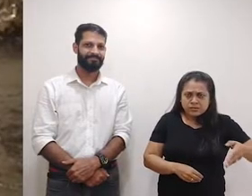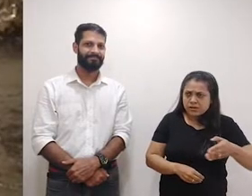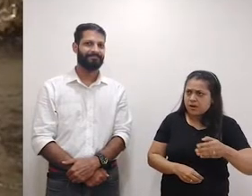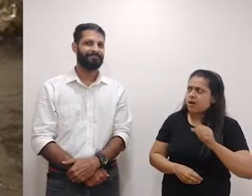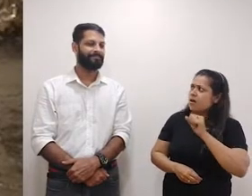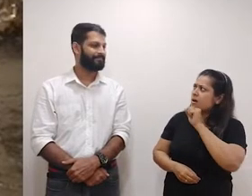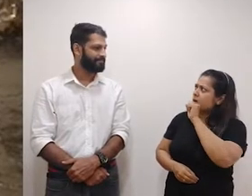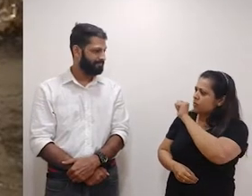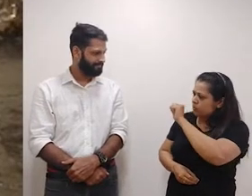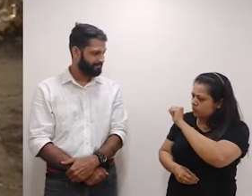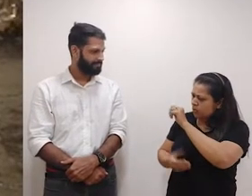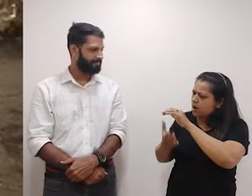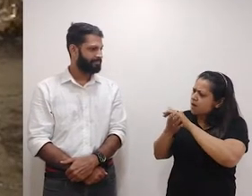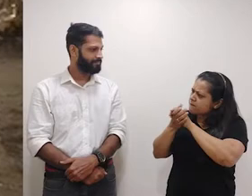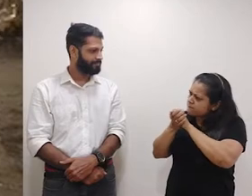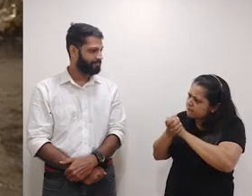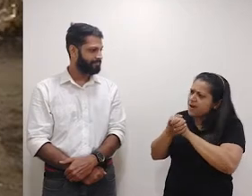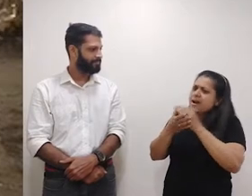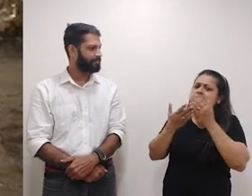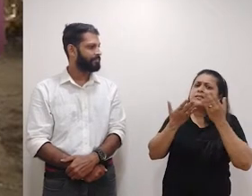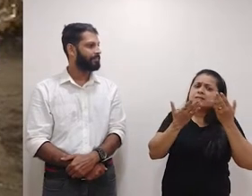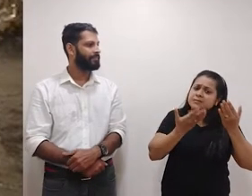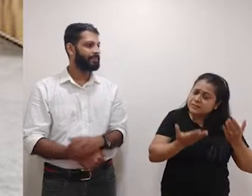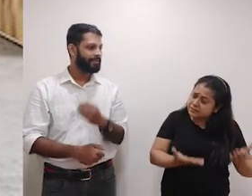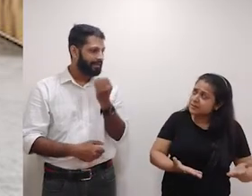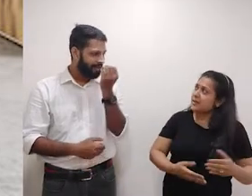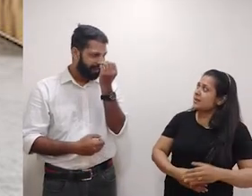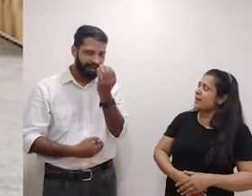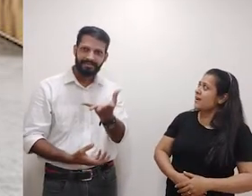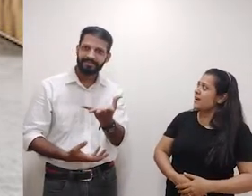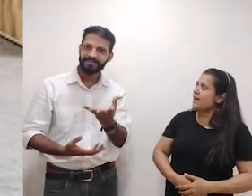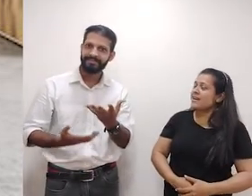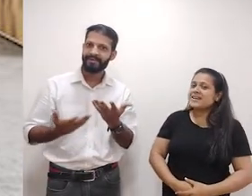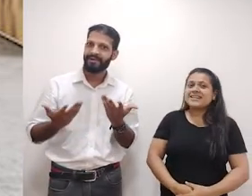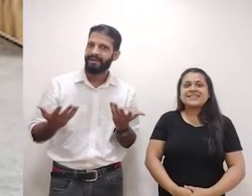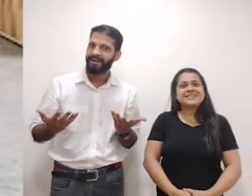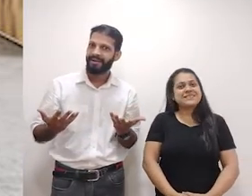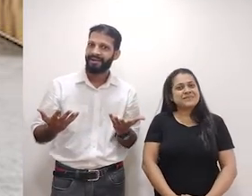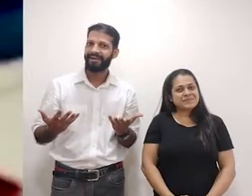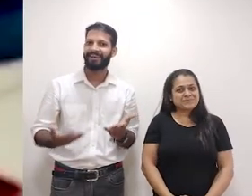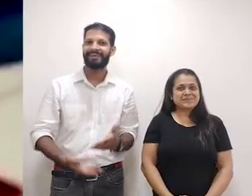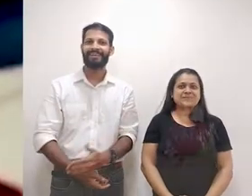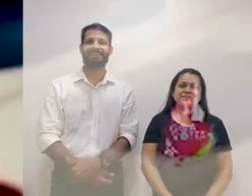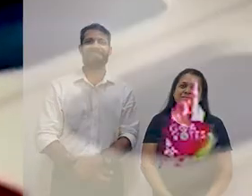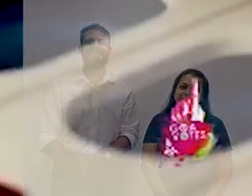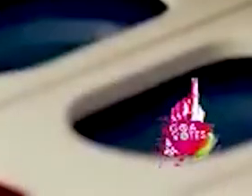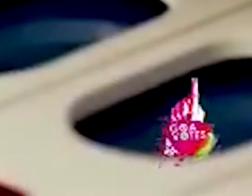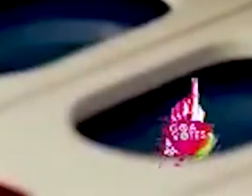याना आपला मित्र माना. अरे वा, एवढं सोपं.